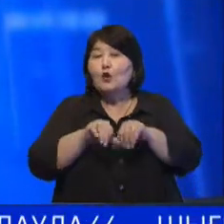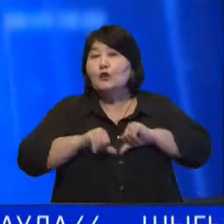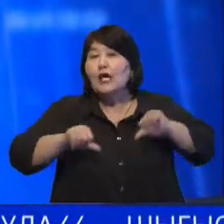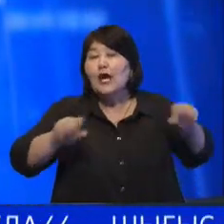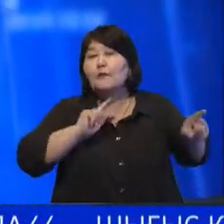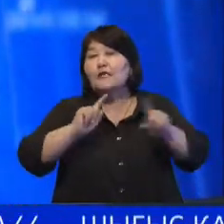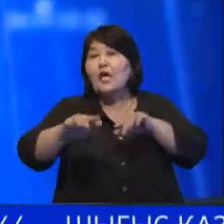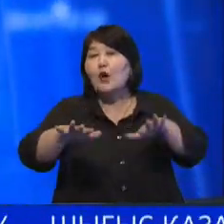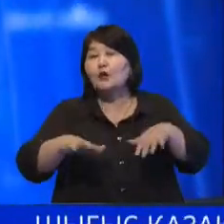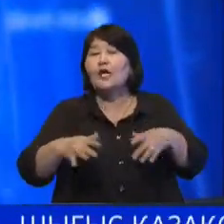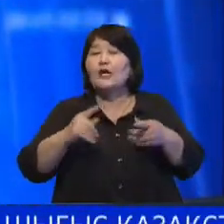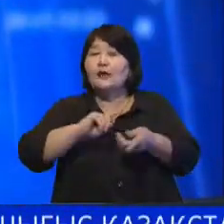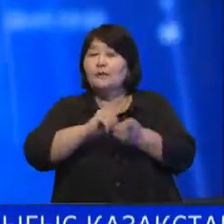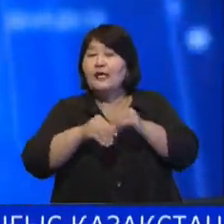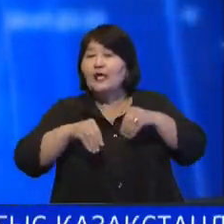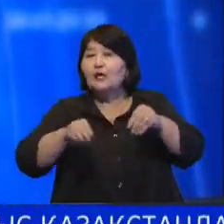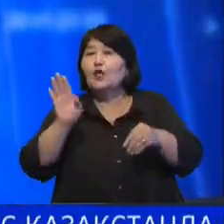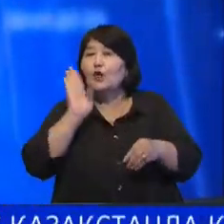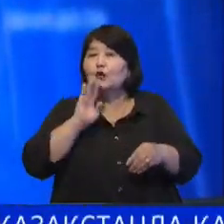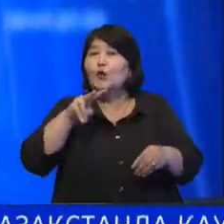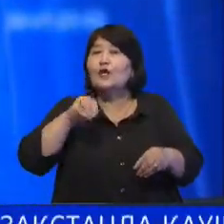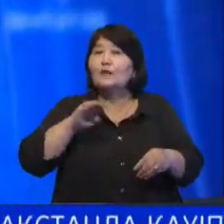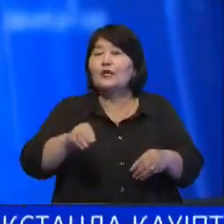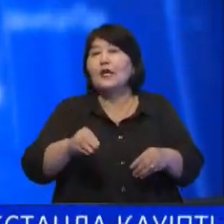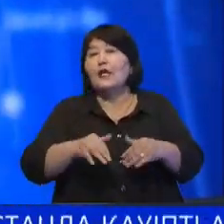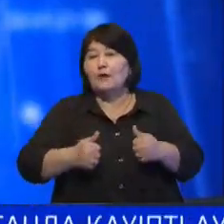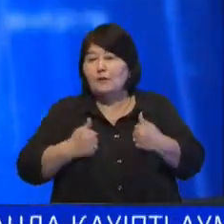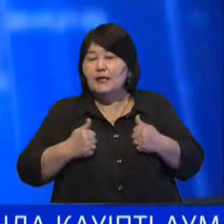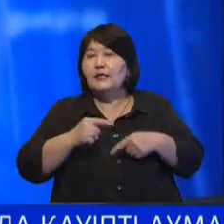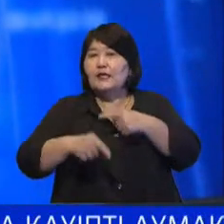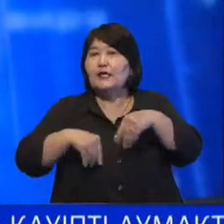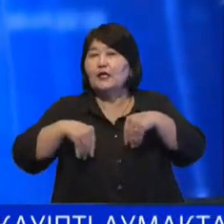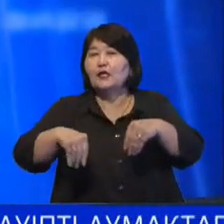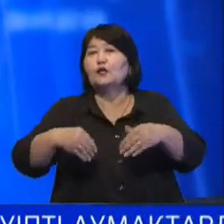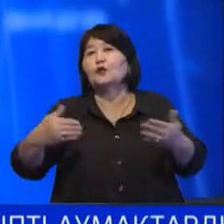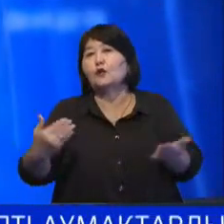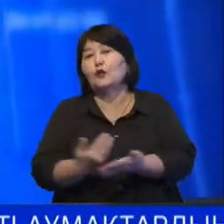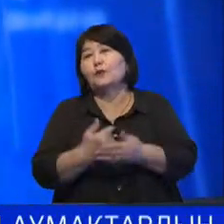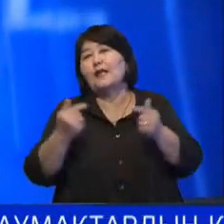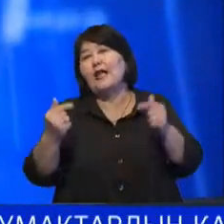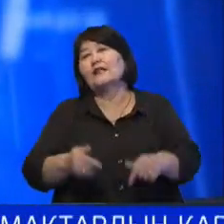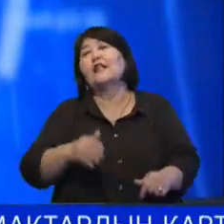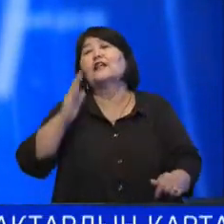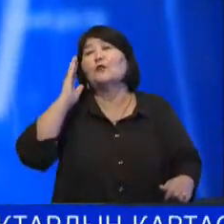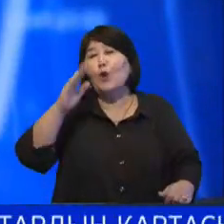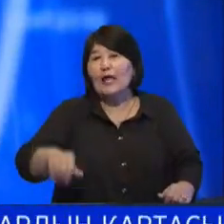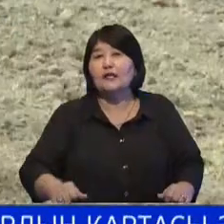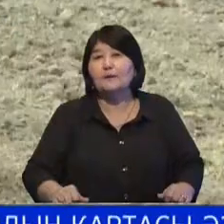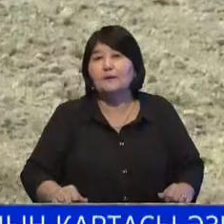комиссиясының отырысында вегетация кезеңінде су лимиті белсенділігінен кейін егіс көлемі қайта нақтыланатын болады.